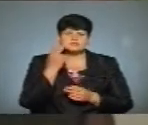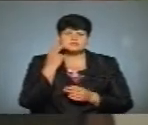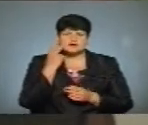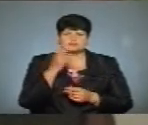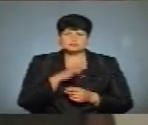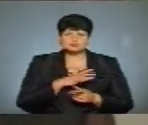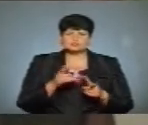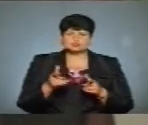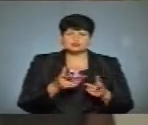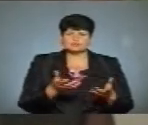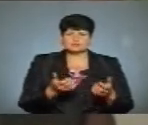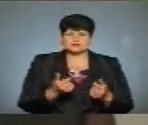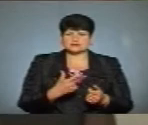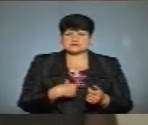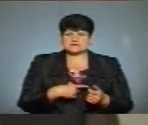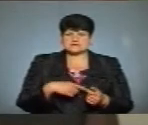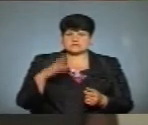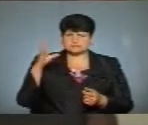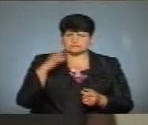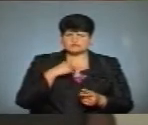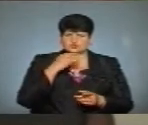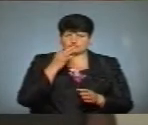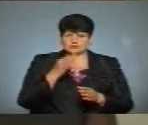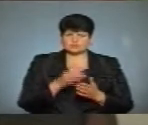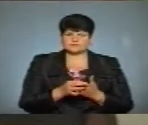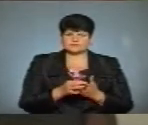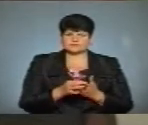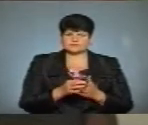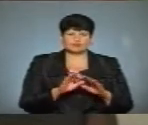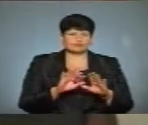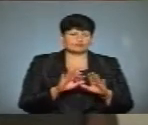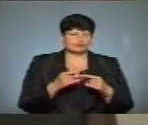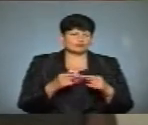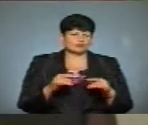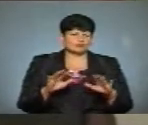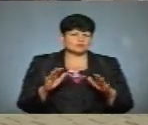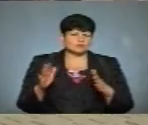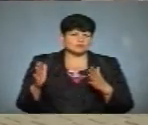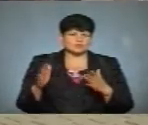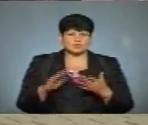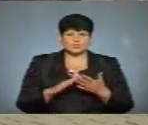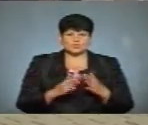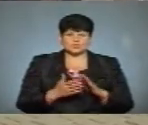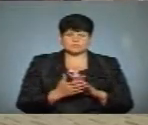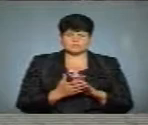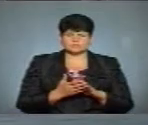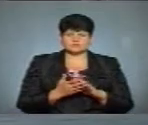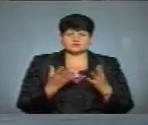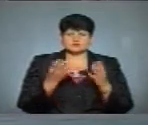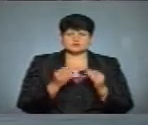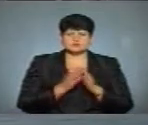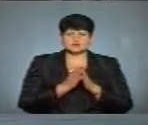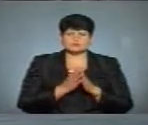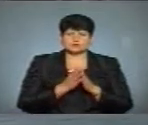готовий брати на себе усю повноту відповідальності у будь-яких умовах. Шановні молодці,